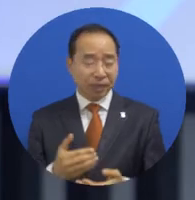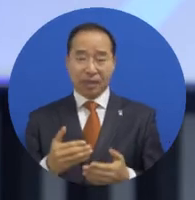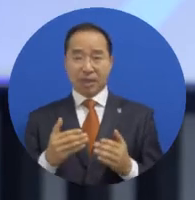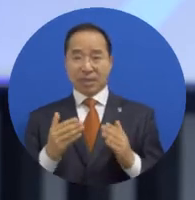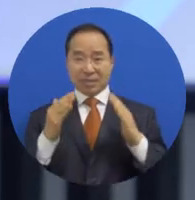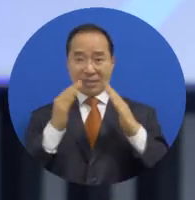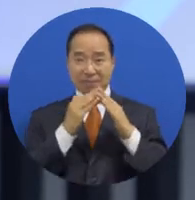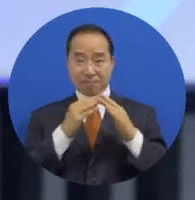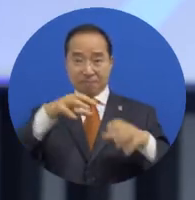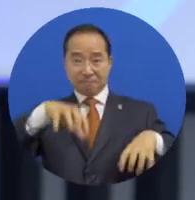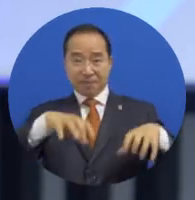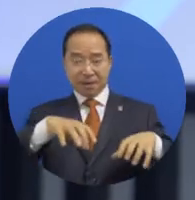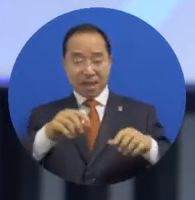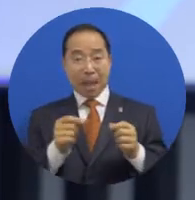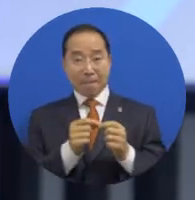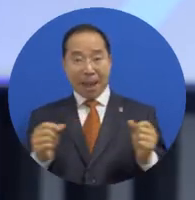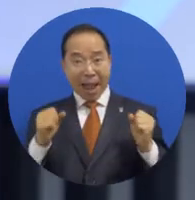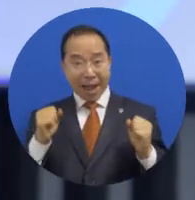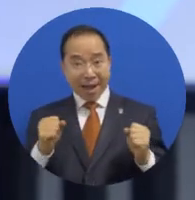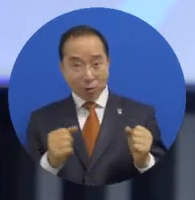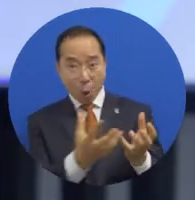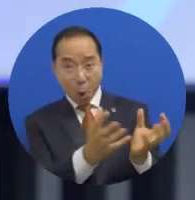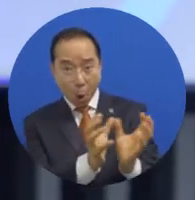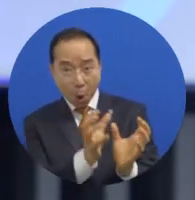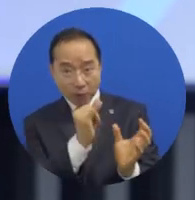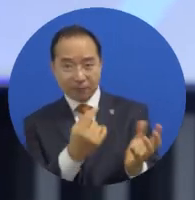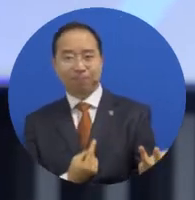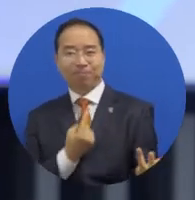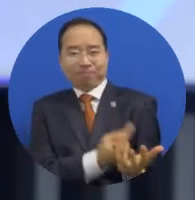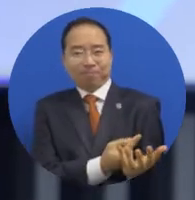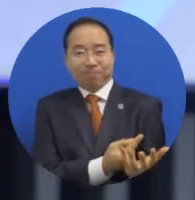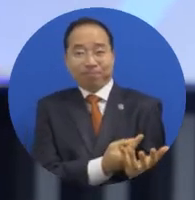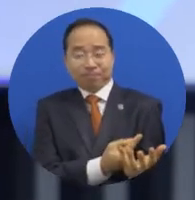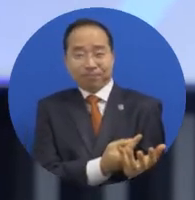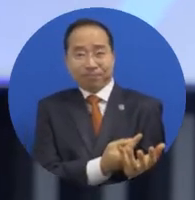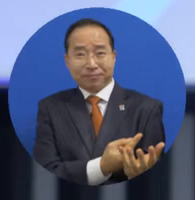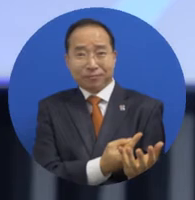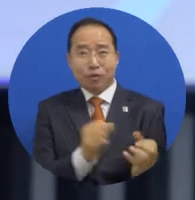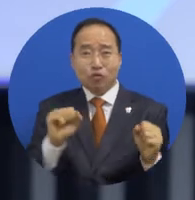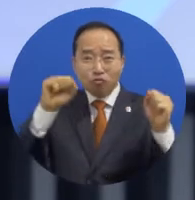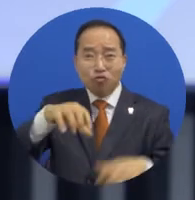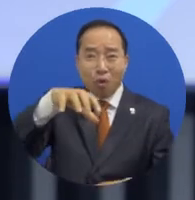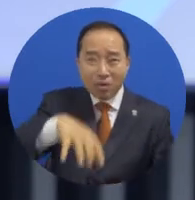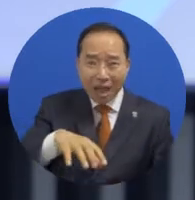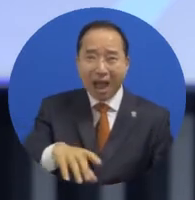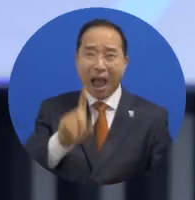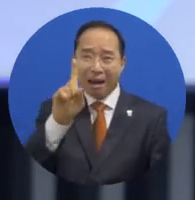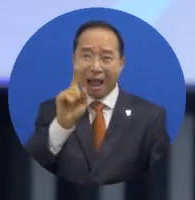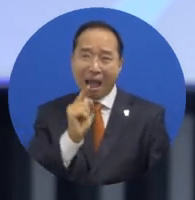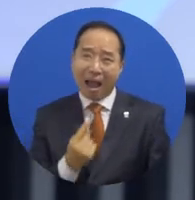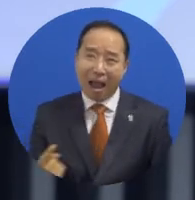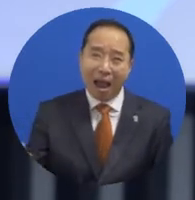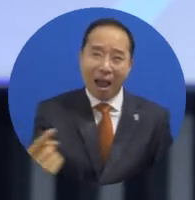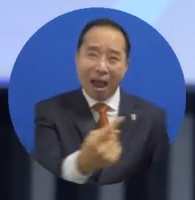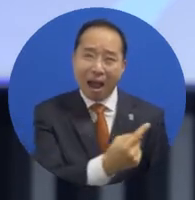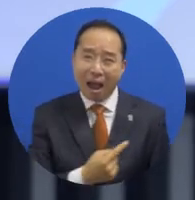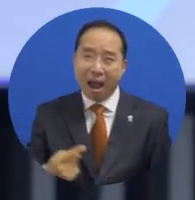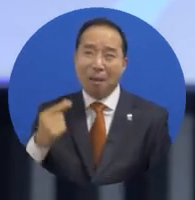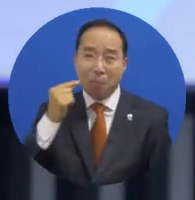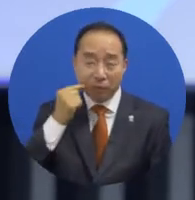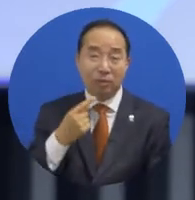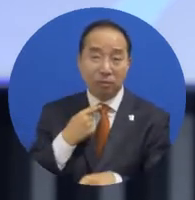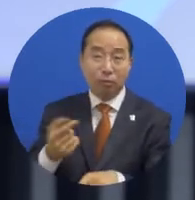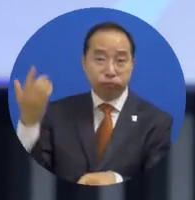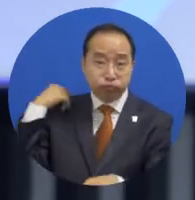가입을 했어요. 그래서 야, 정말 운동회 때 그 좁은 운동장 한 바퀴를 제대로 뛰지 못하고 두